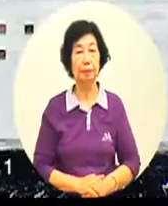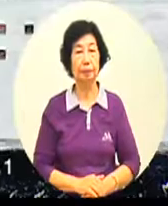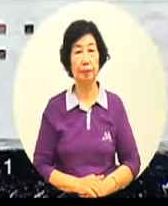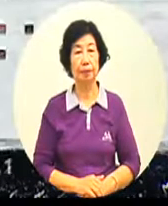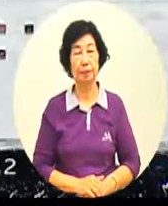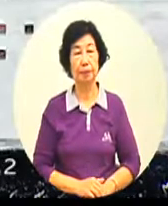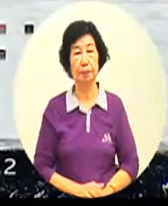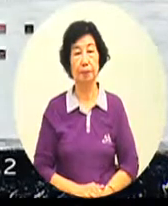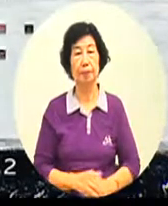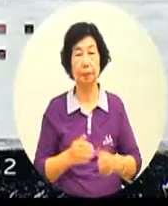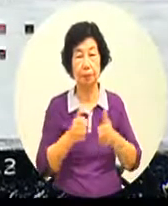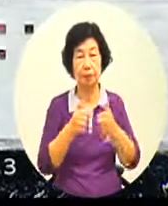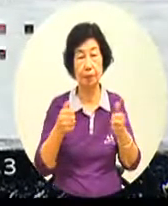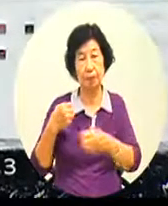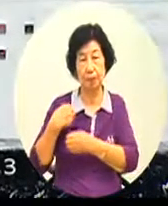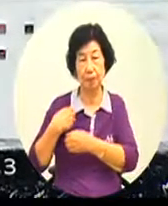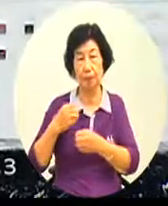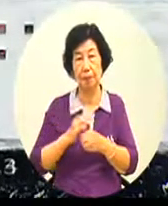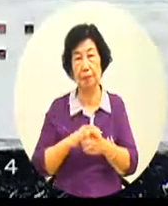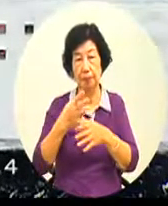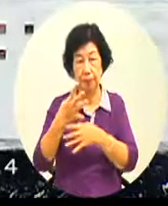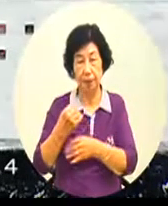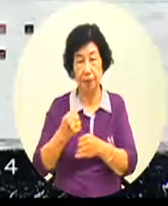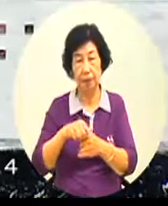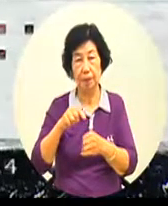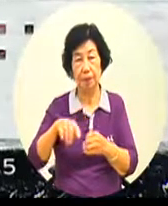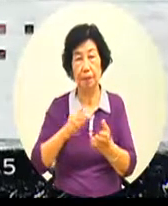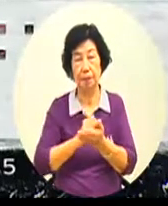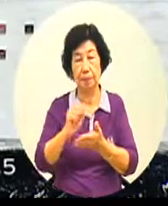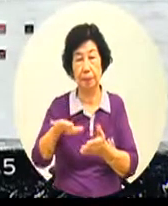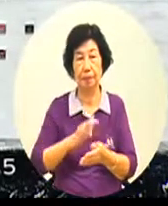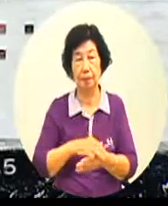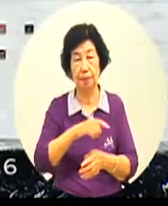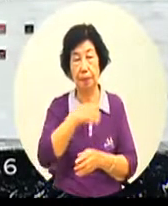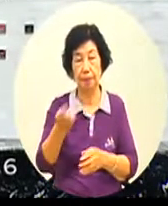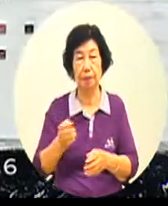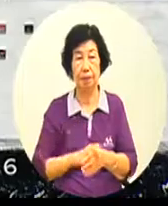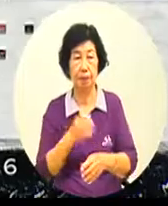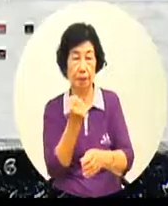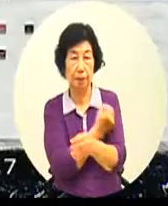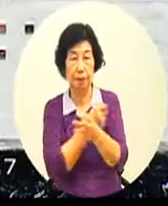好，谢谢兵役局的报告。好，接下来报告的是劳工局。